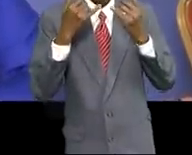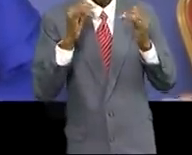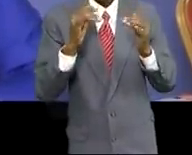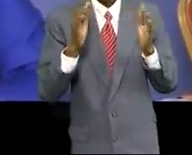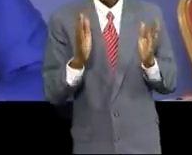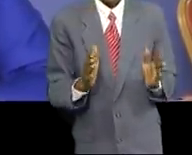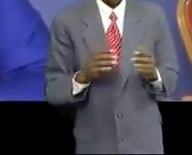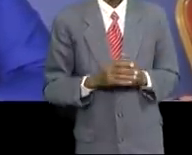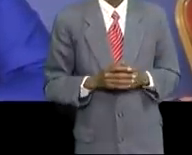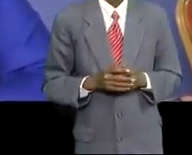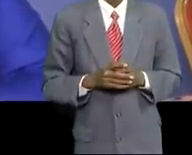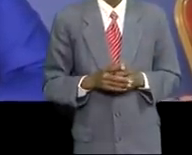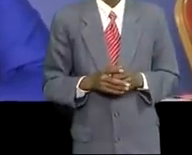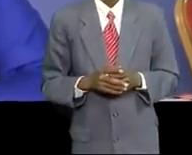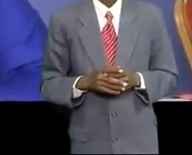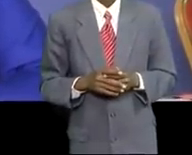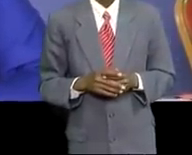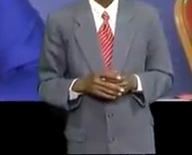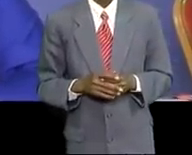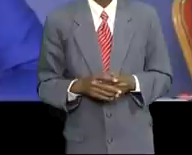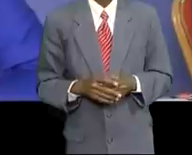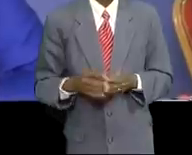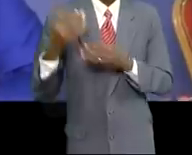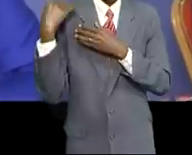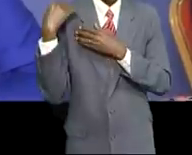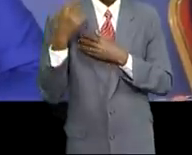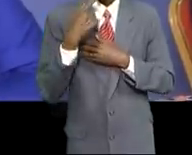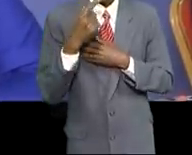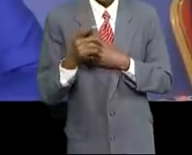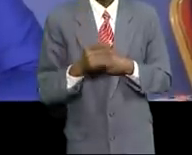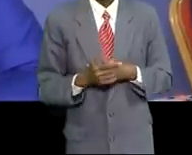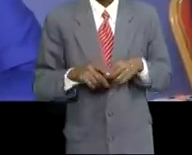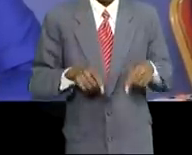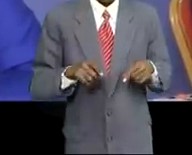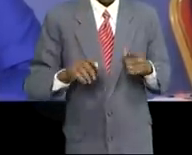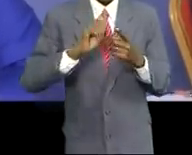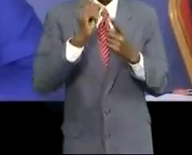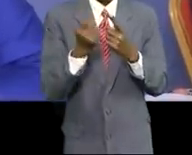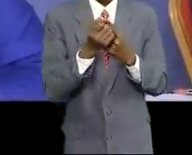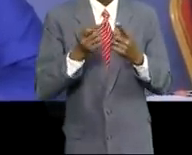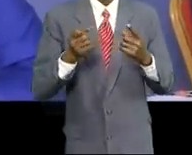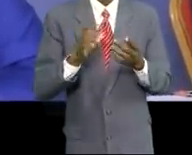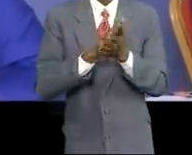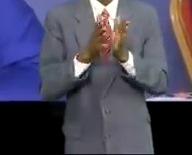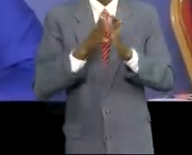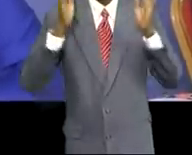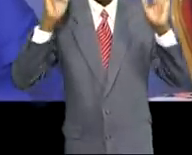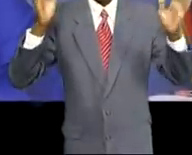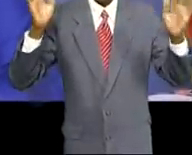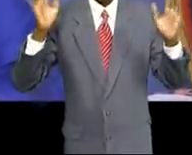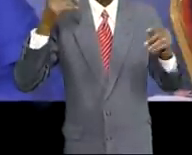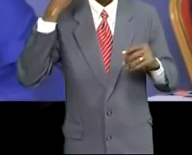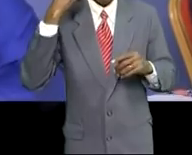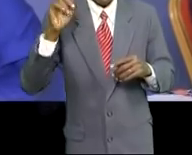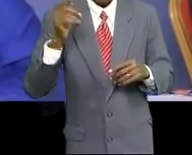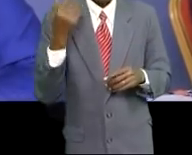cette réunion tombe à point nommé, étant donné la gravité de la situation consécutive au rebond du variant